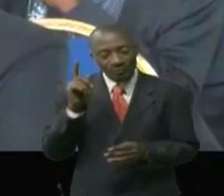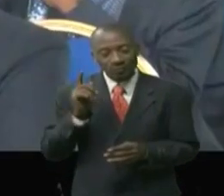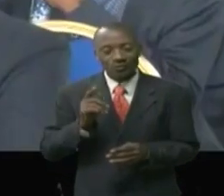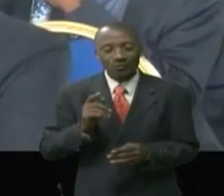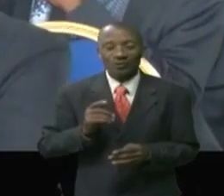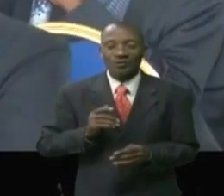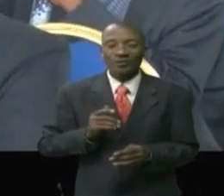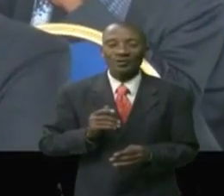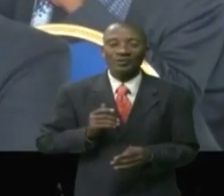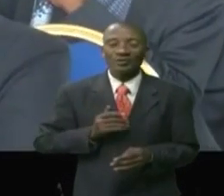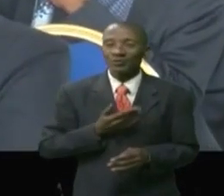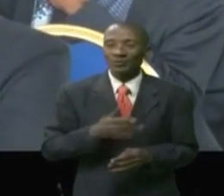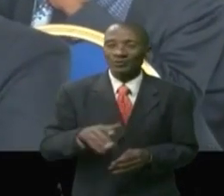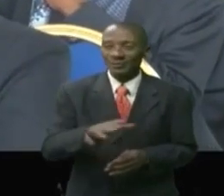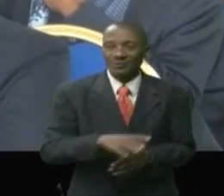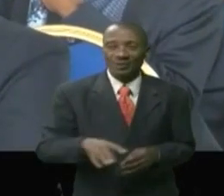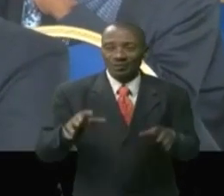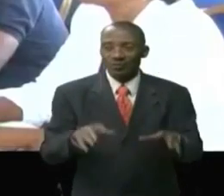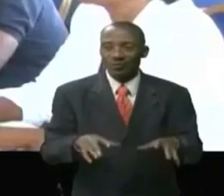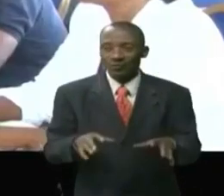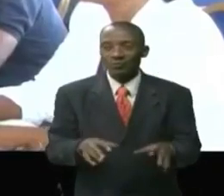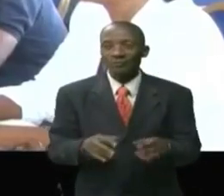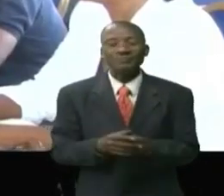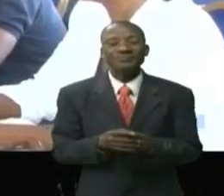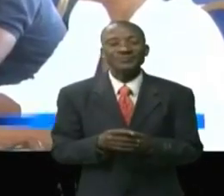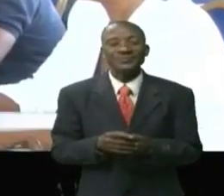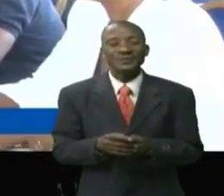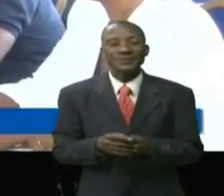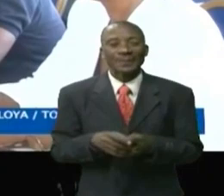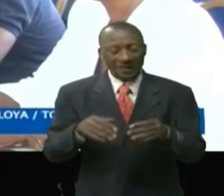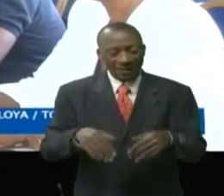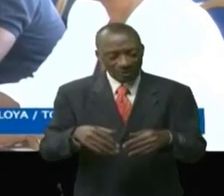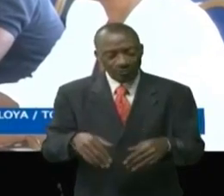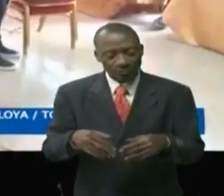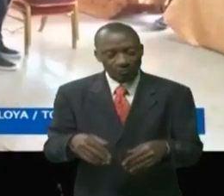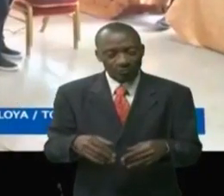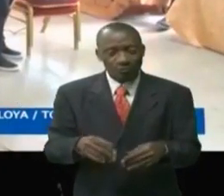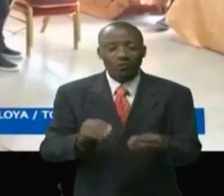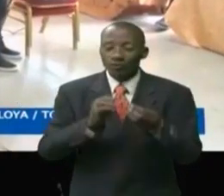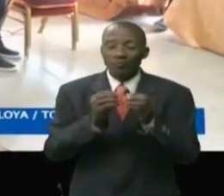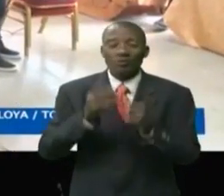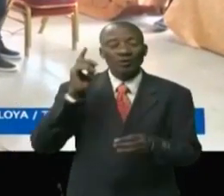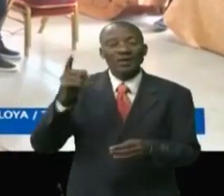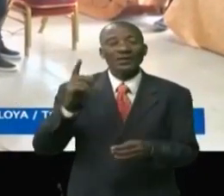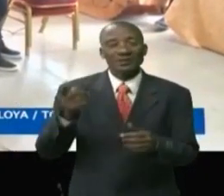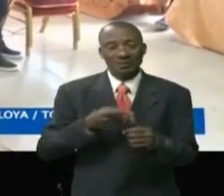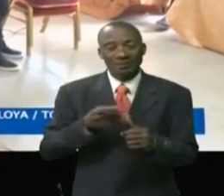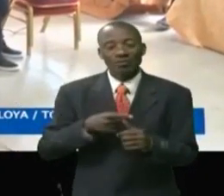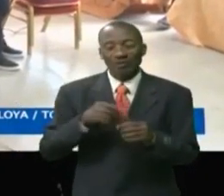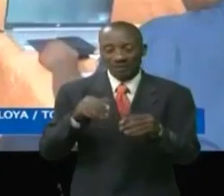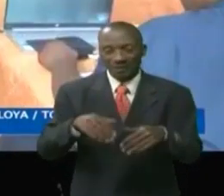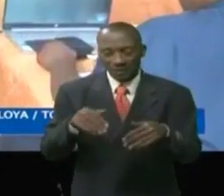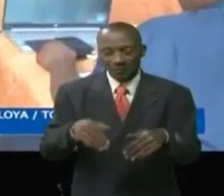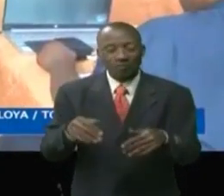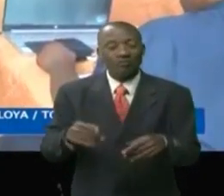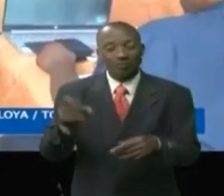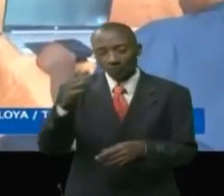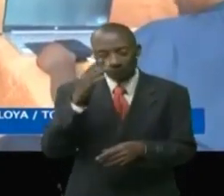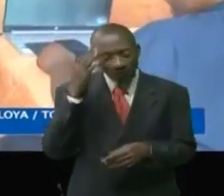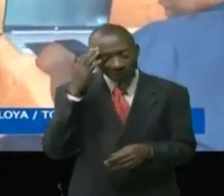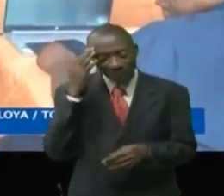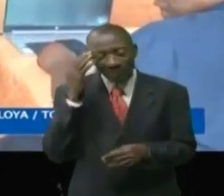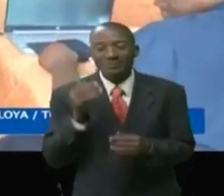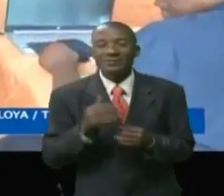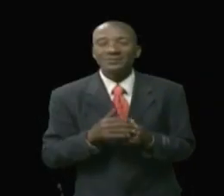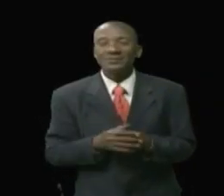de la population les parlementaires seront saisis de ces recommandations dans le souci d'améliorer la vie quotidienne